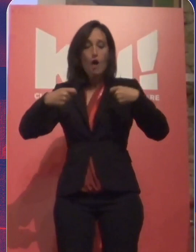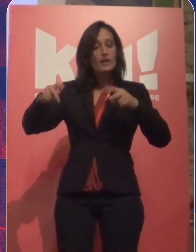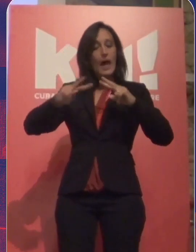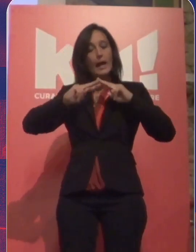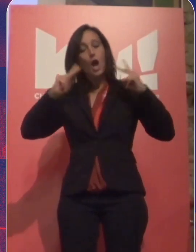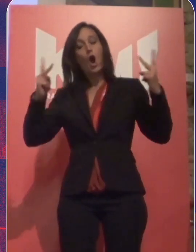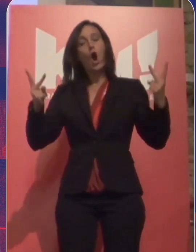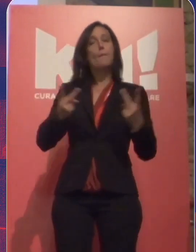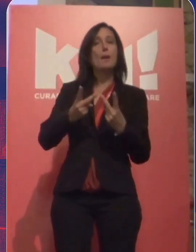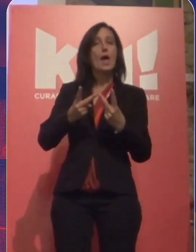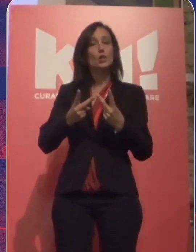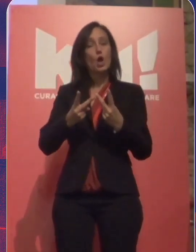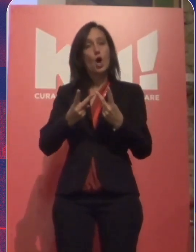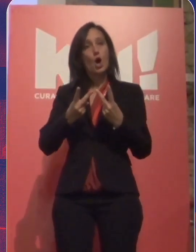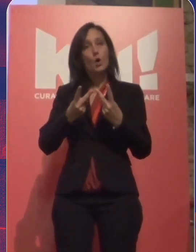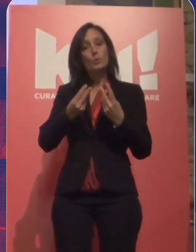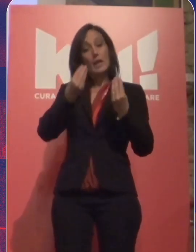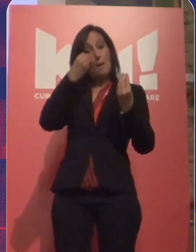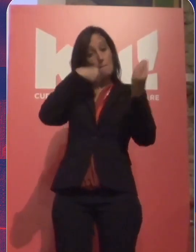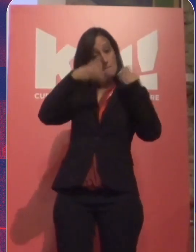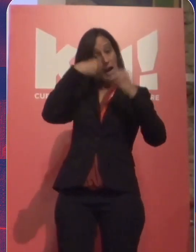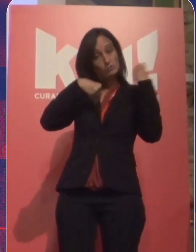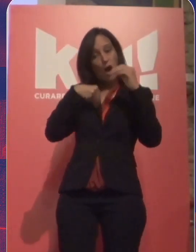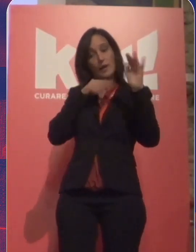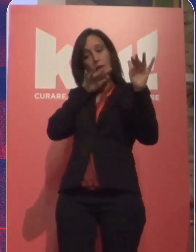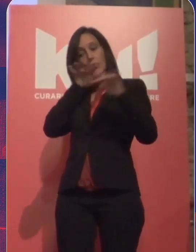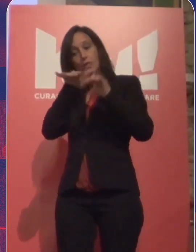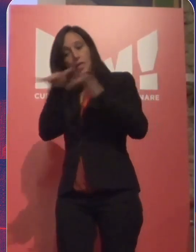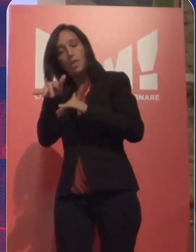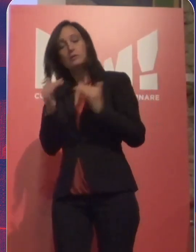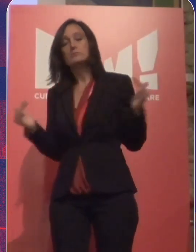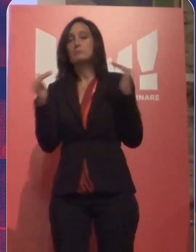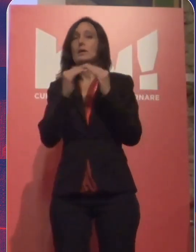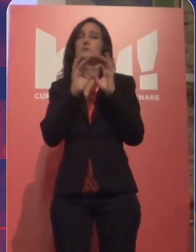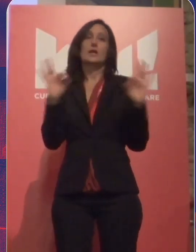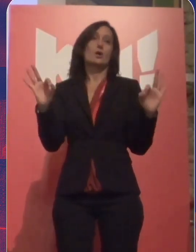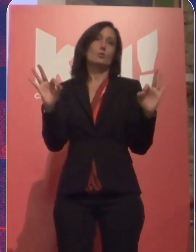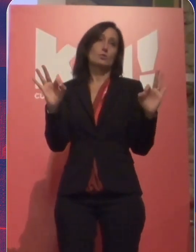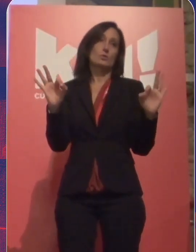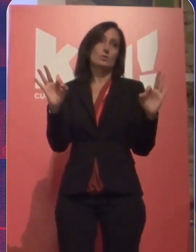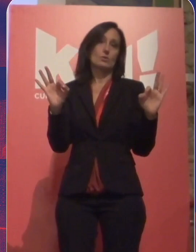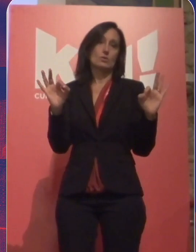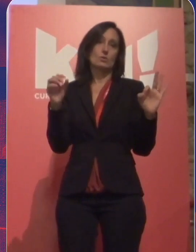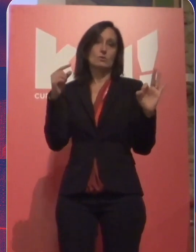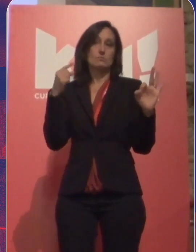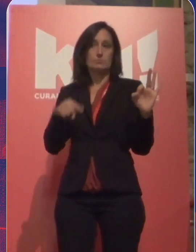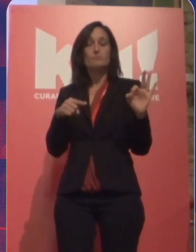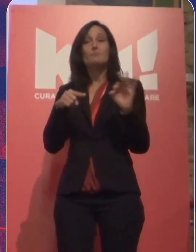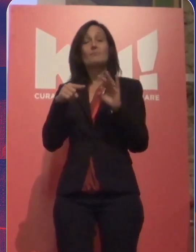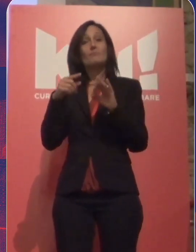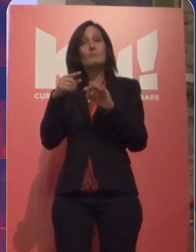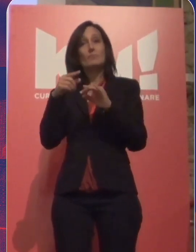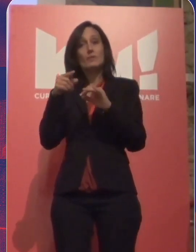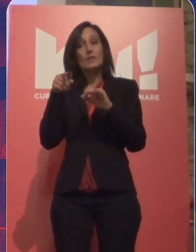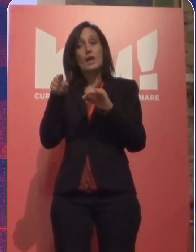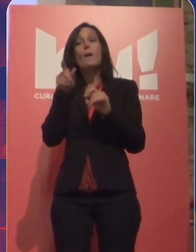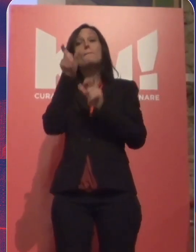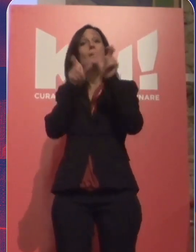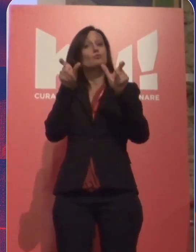abbiamo l'anoressia come tentativo di trattare il panico e in molti soggetti abbiamo una circolarità tra